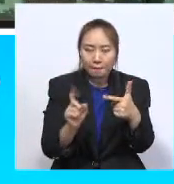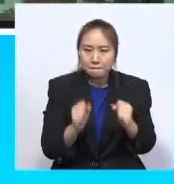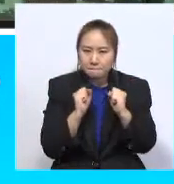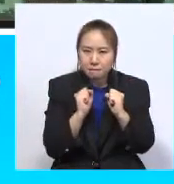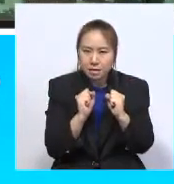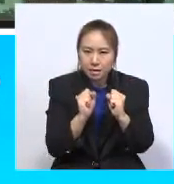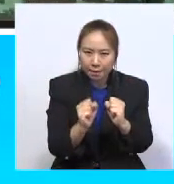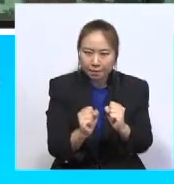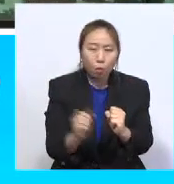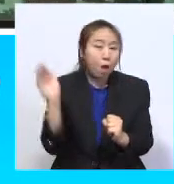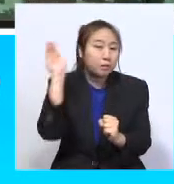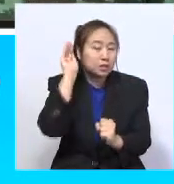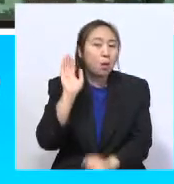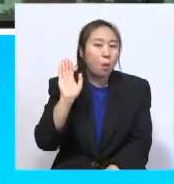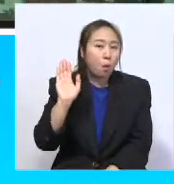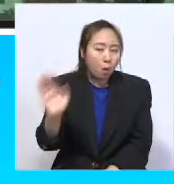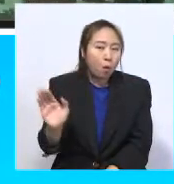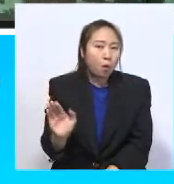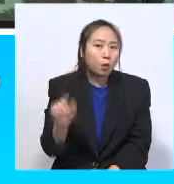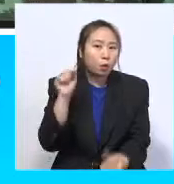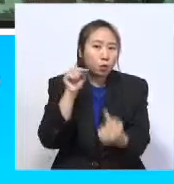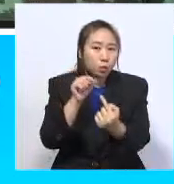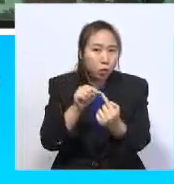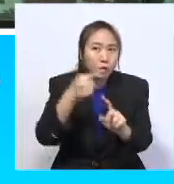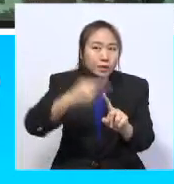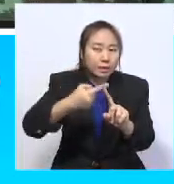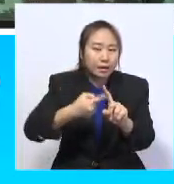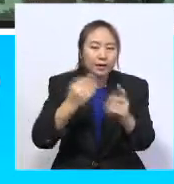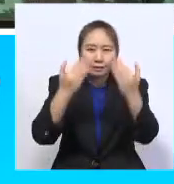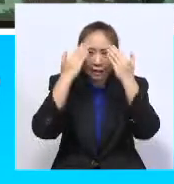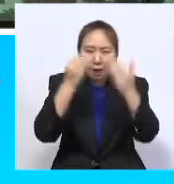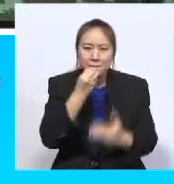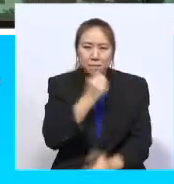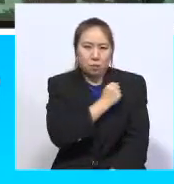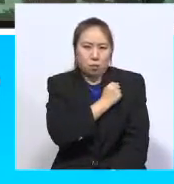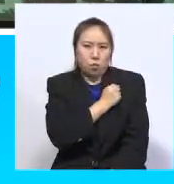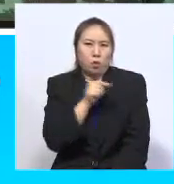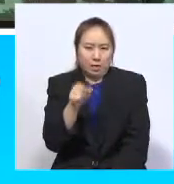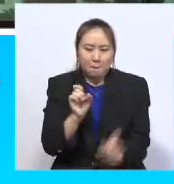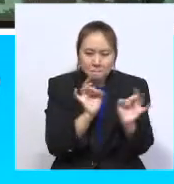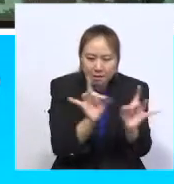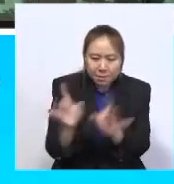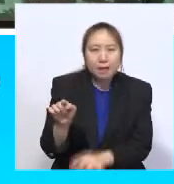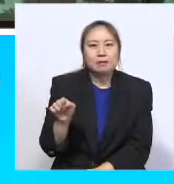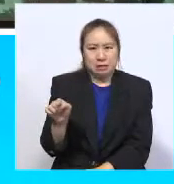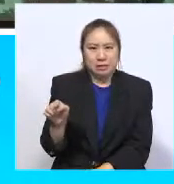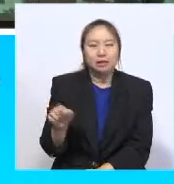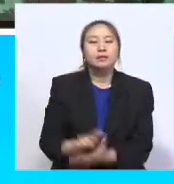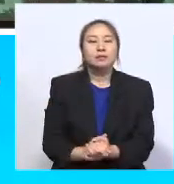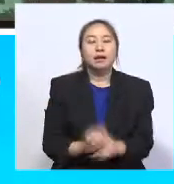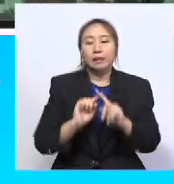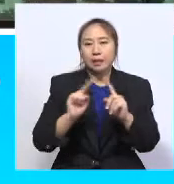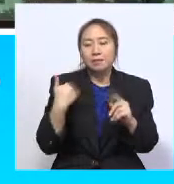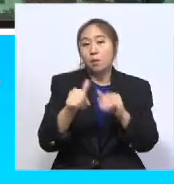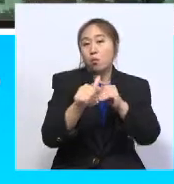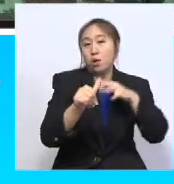ะสร้างสถานการณ์ตามความเชื่อเดิมของพวกเขาว่าการก่อเหตุในช่วงเดือนรอมฎอนถือว่าได้บุญแต่จริงแล้วทางผู้นำศาสนาได้ออกแถลงการอย่างชัดเจ